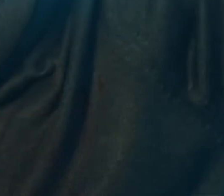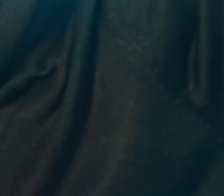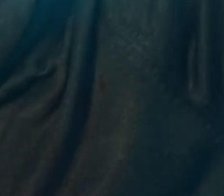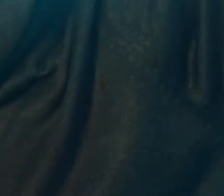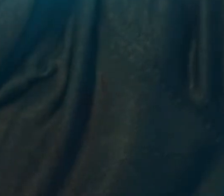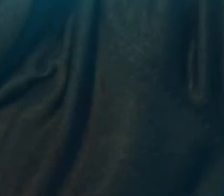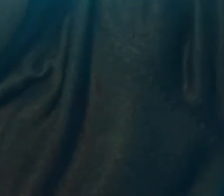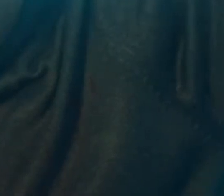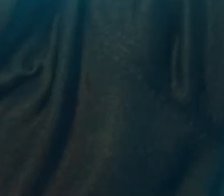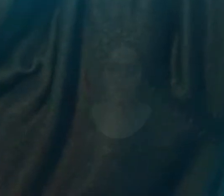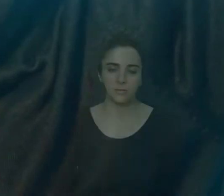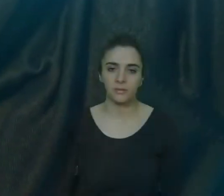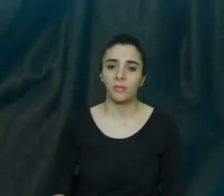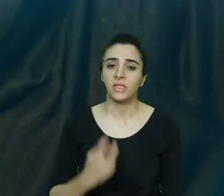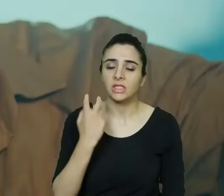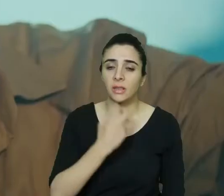İşte